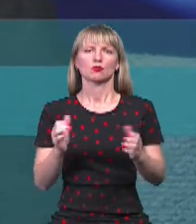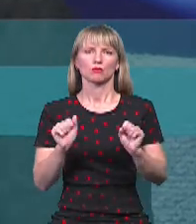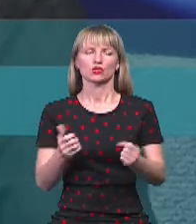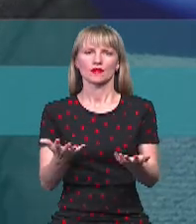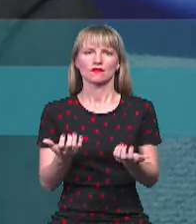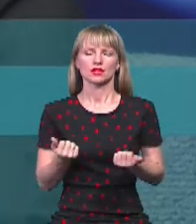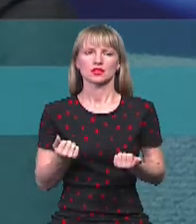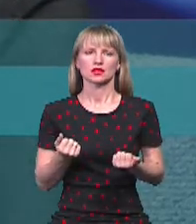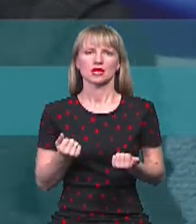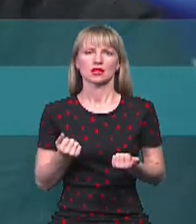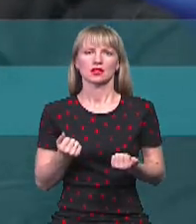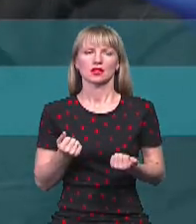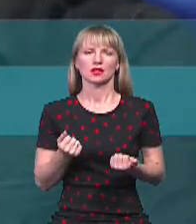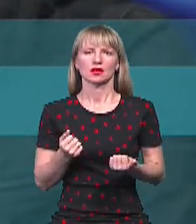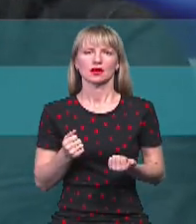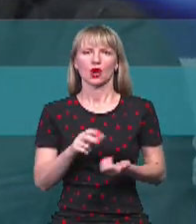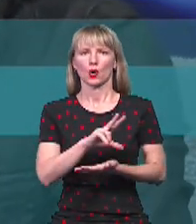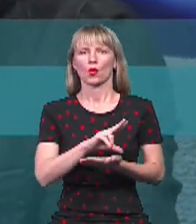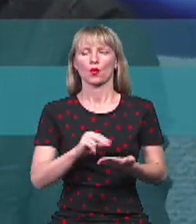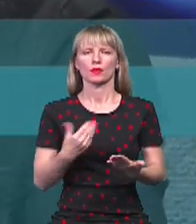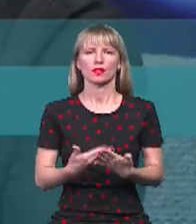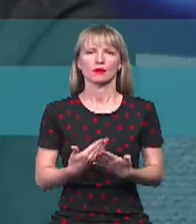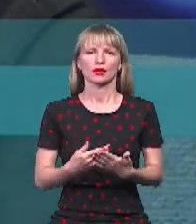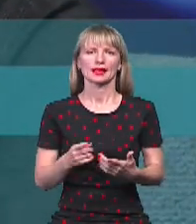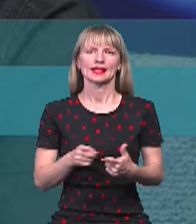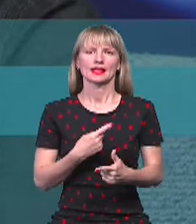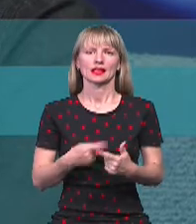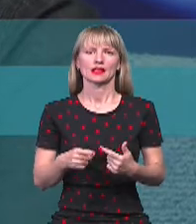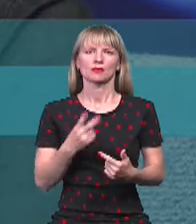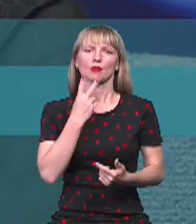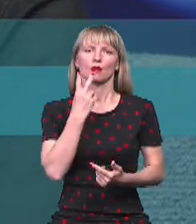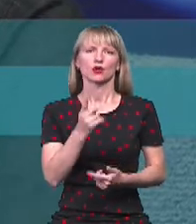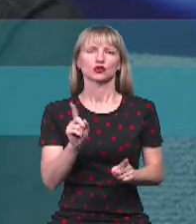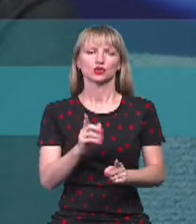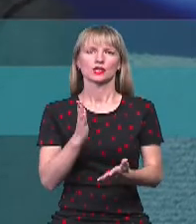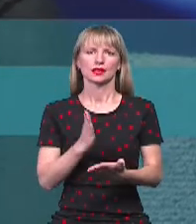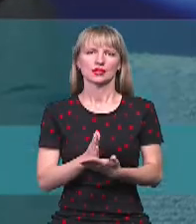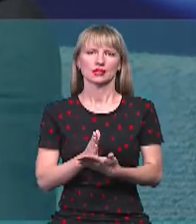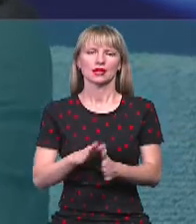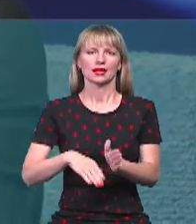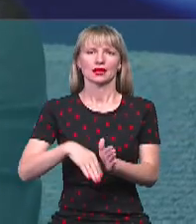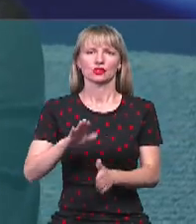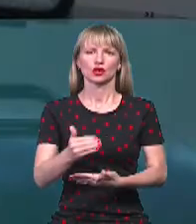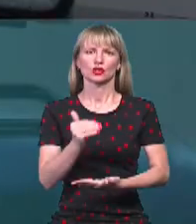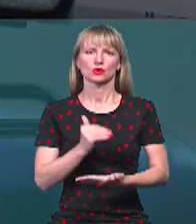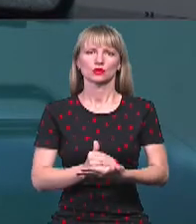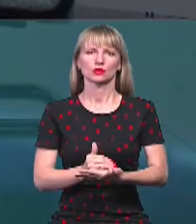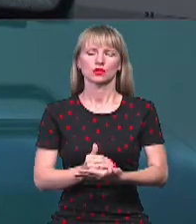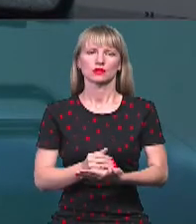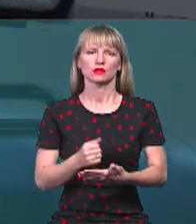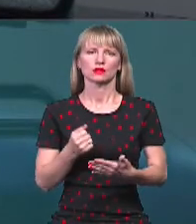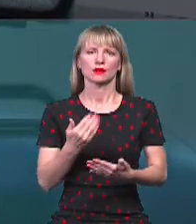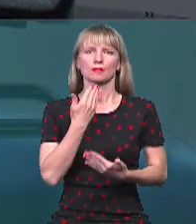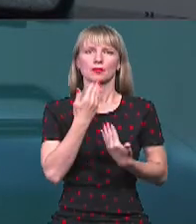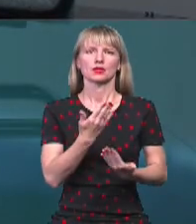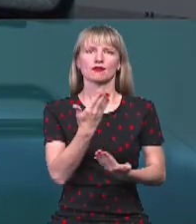не копі-пестінг, тобто не взяти і так само повторити, але принаймні побачити, що є ліпші результати. І до вас,